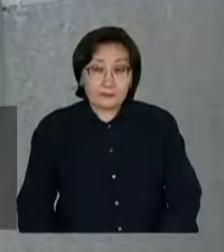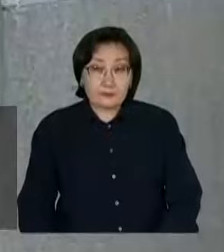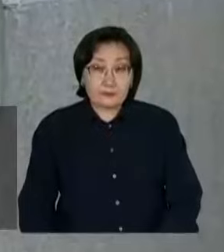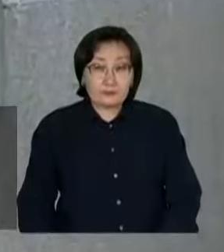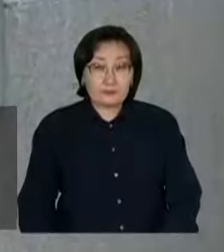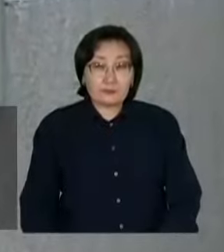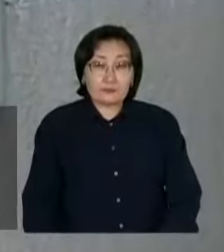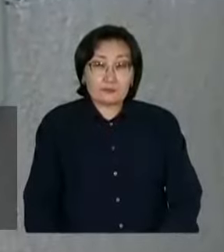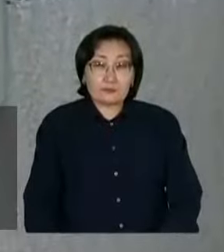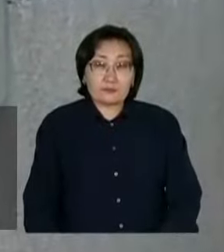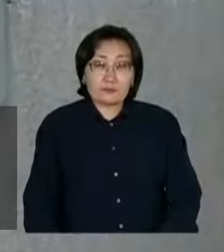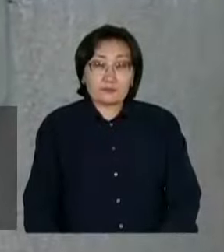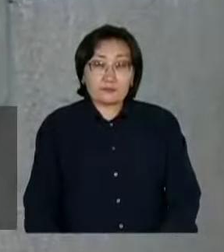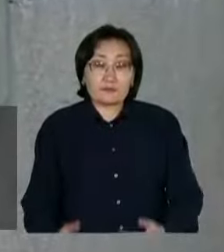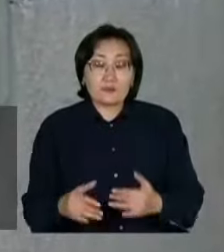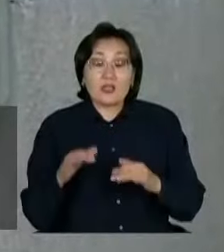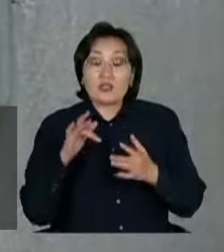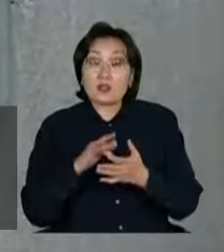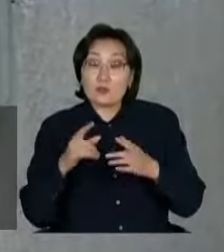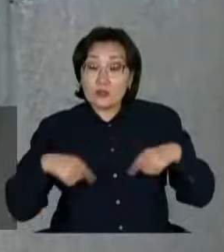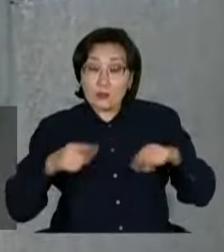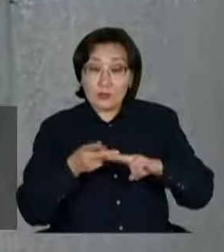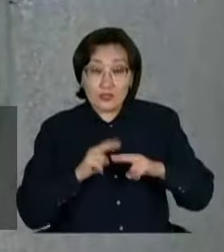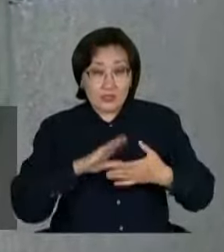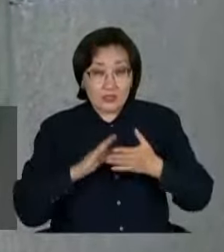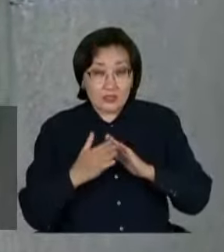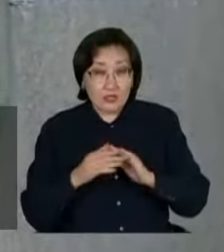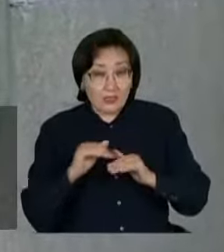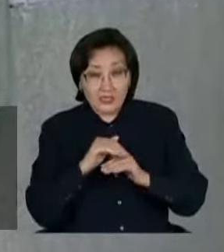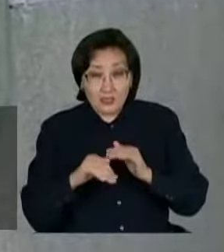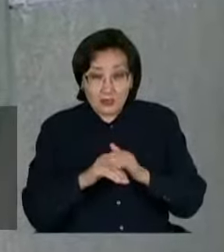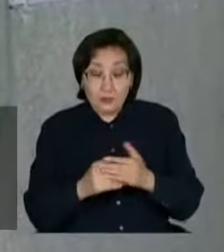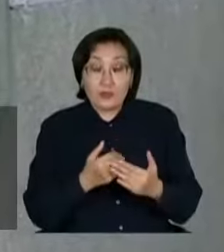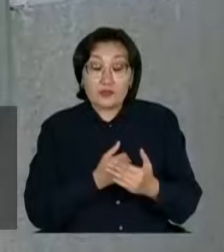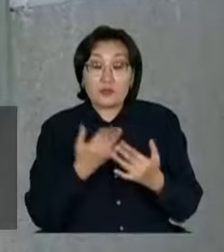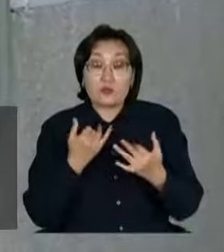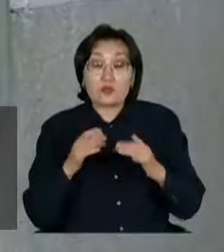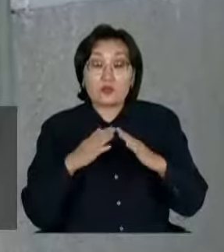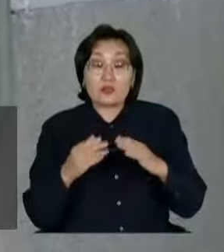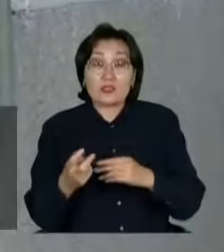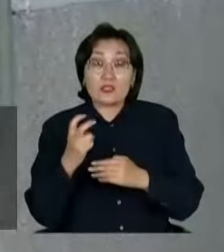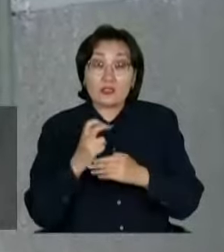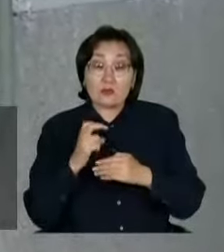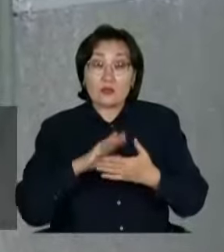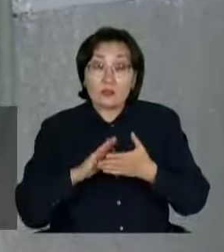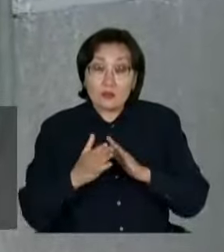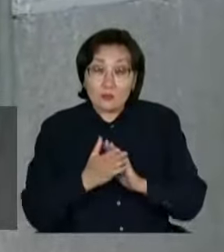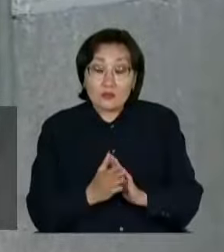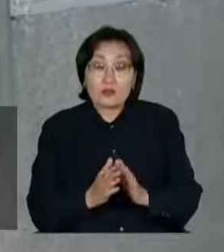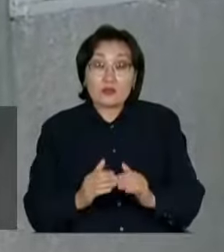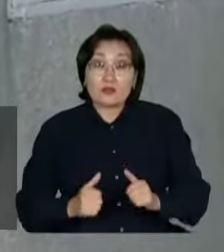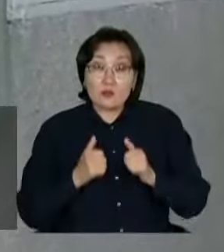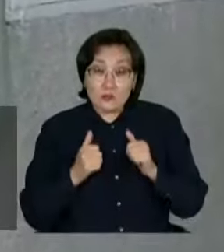примириться как просто и все. Орталықтағылар бұл жағдайды жасырып қалмақ болған. Қазірде үйімізге келіп, келісімге келуді сұрап жүр.